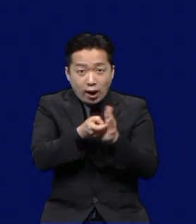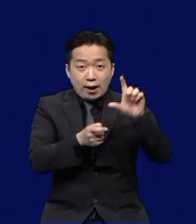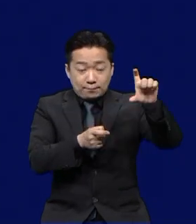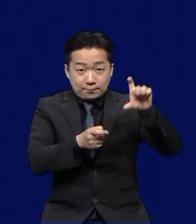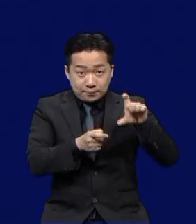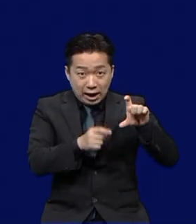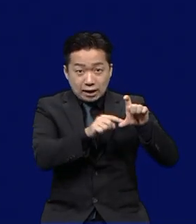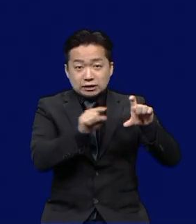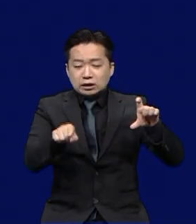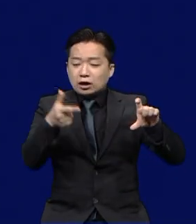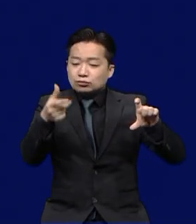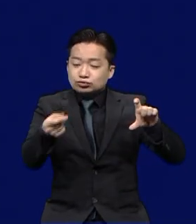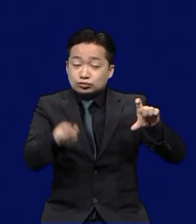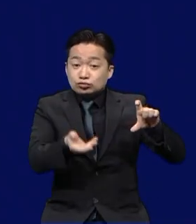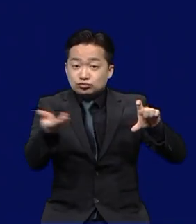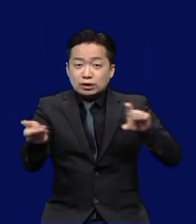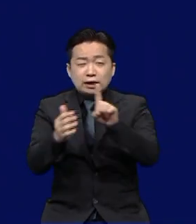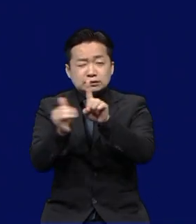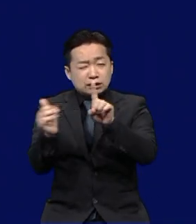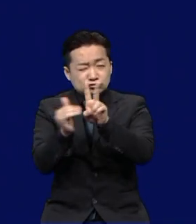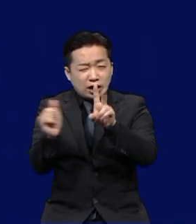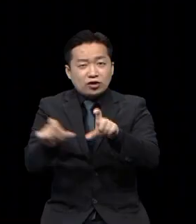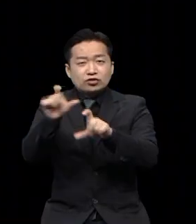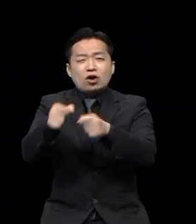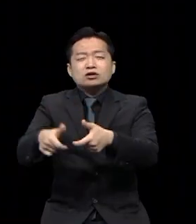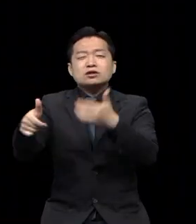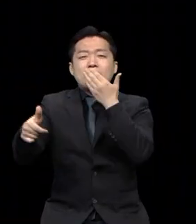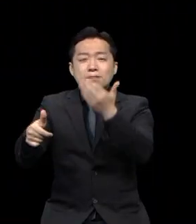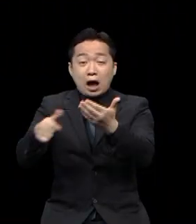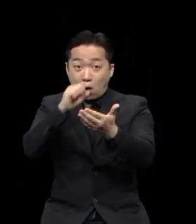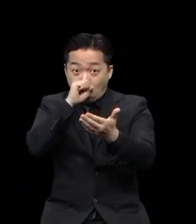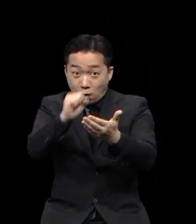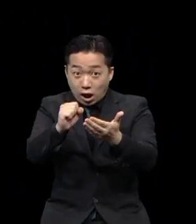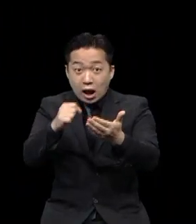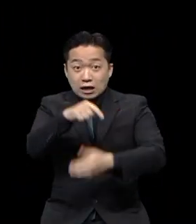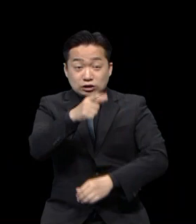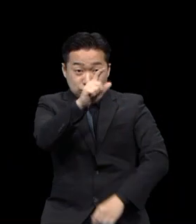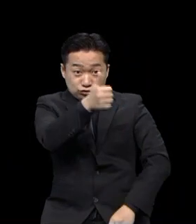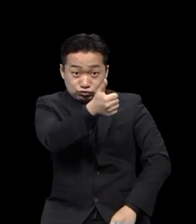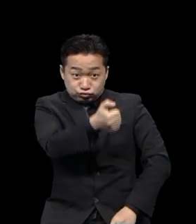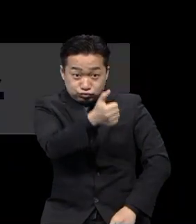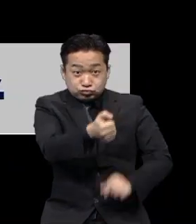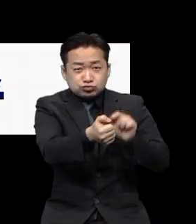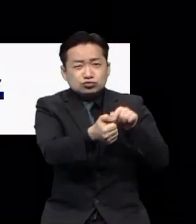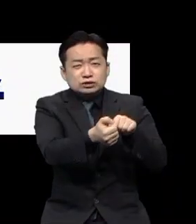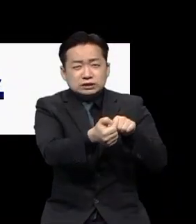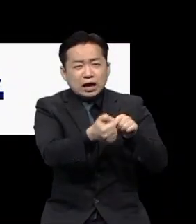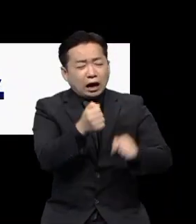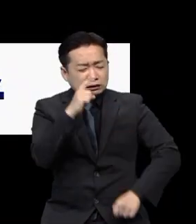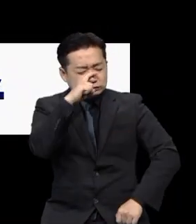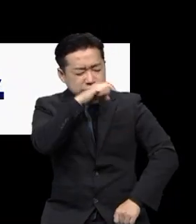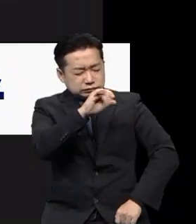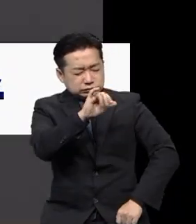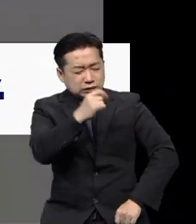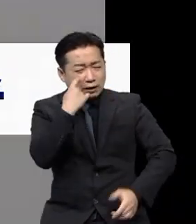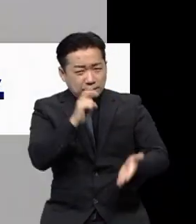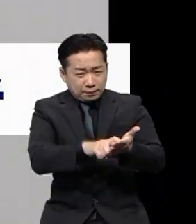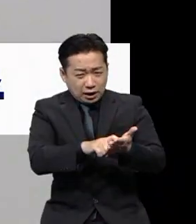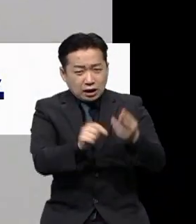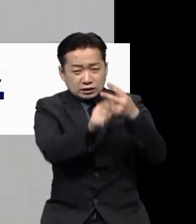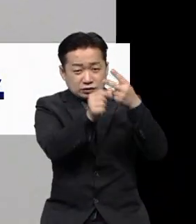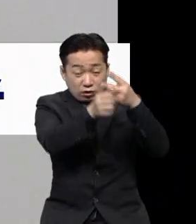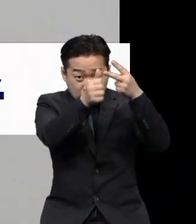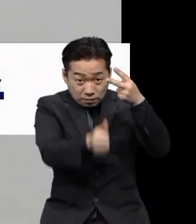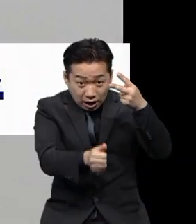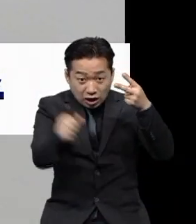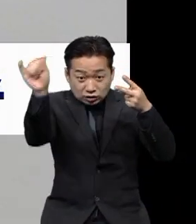병당 접종 인원을 한두 명 더 늘릴 수 있습니다. 이 주사기에서 이물질이 발견됐다는 신고가 지난 2월 말부터